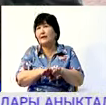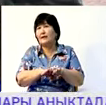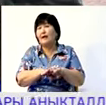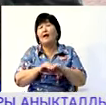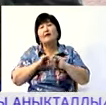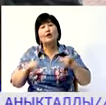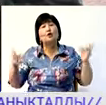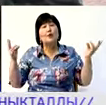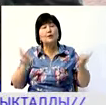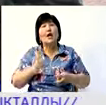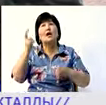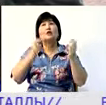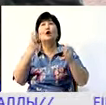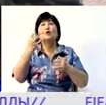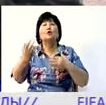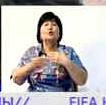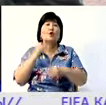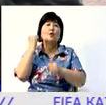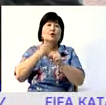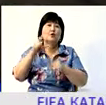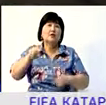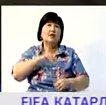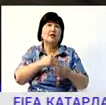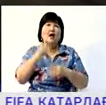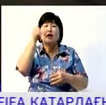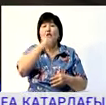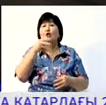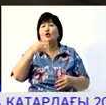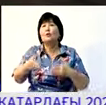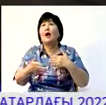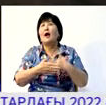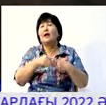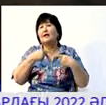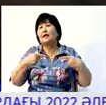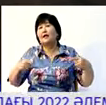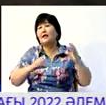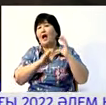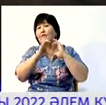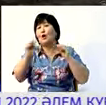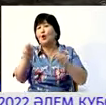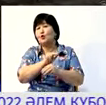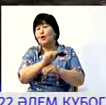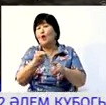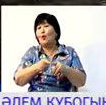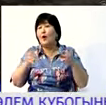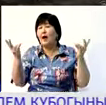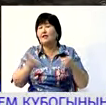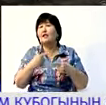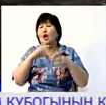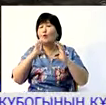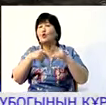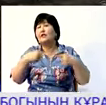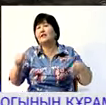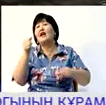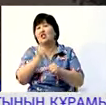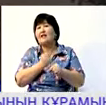кеңейтуіміз керек. Зауытта 400-ге жуық жұмысшы еңбек етеді. Олар жылына 3000-ға тарта вагонды жөндейді. Сондай ақ мұнда оған қажетті бөлшектер де